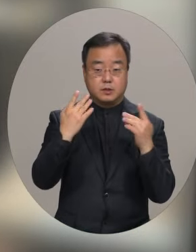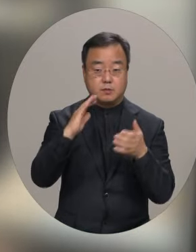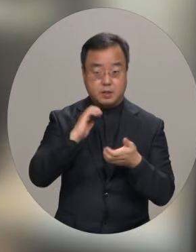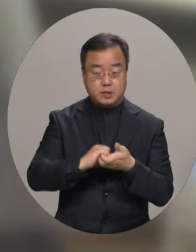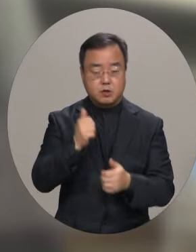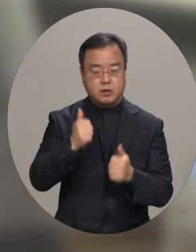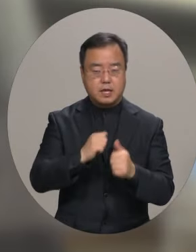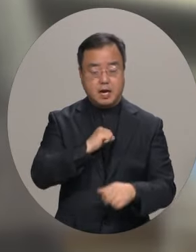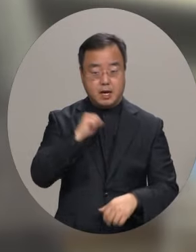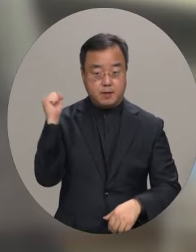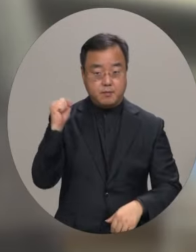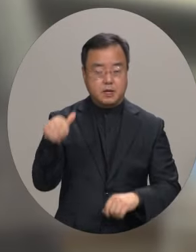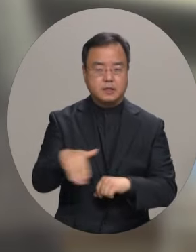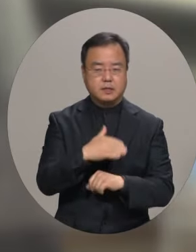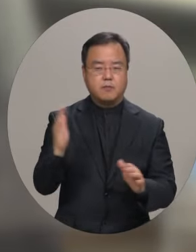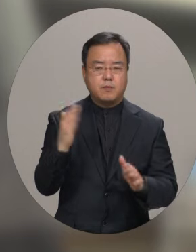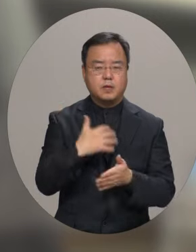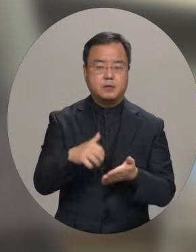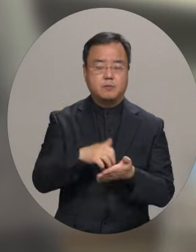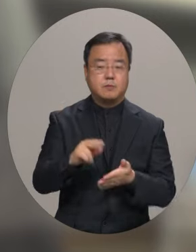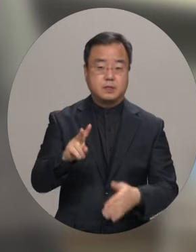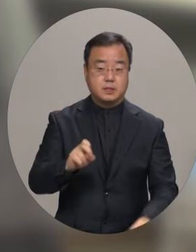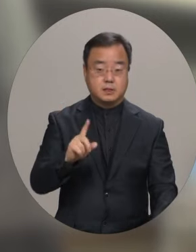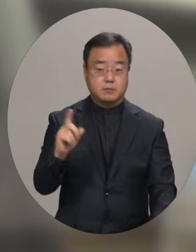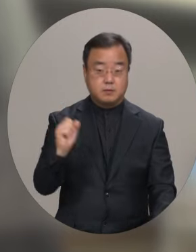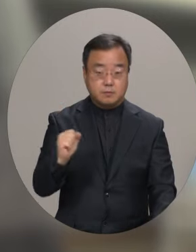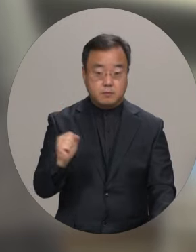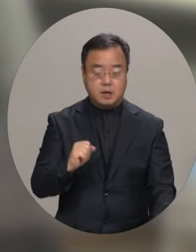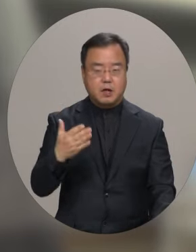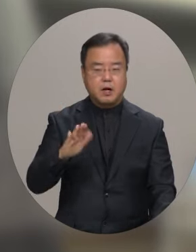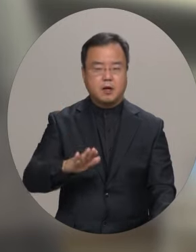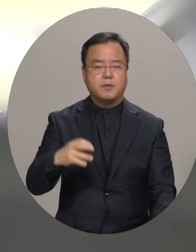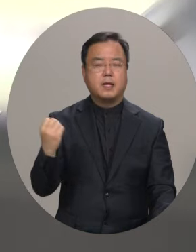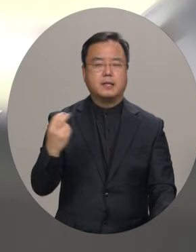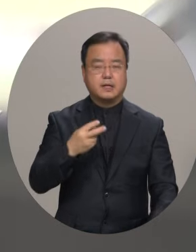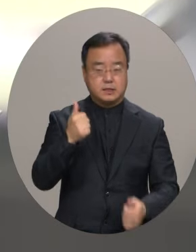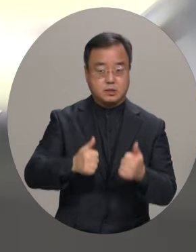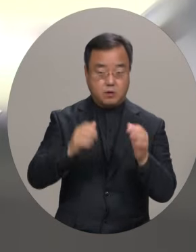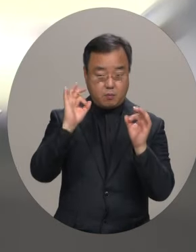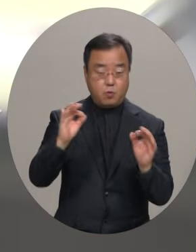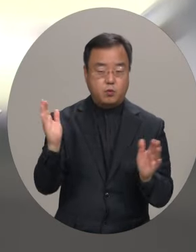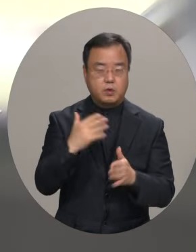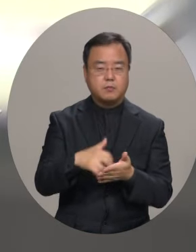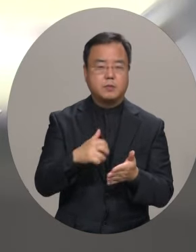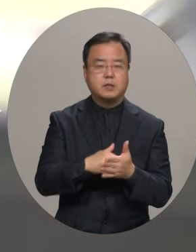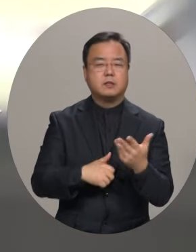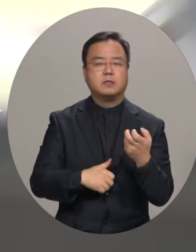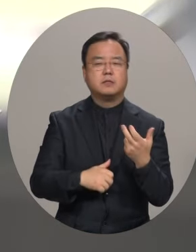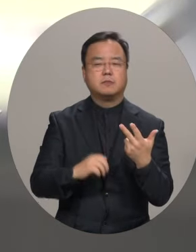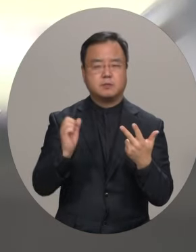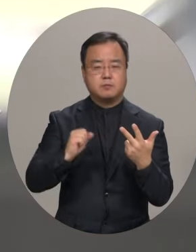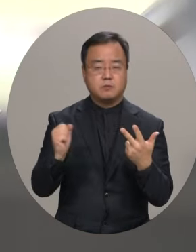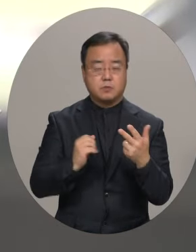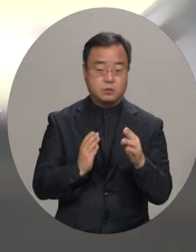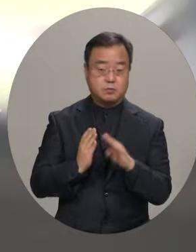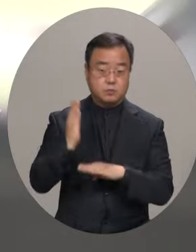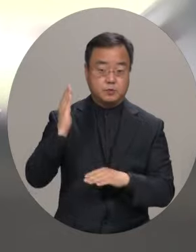재학생은 21% 그치지만 다시 시험을 치른 수생은 77% 넘는 것으로